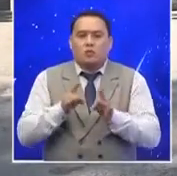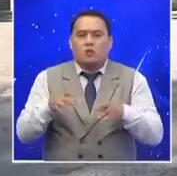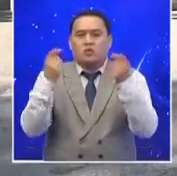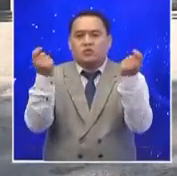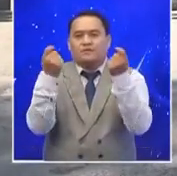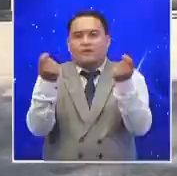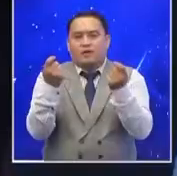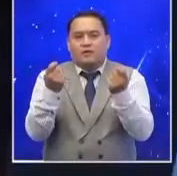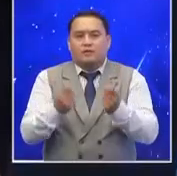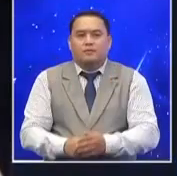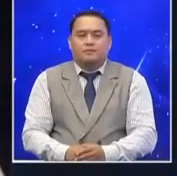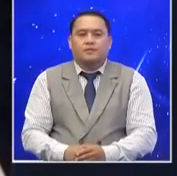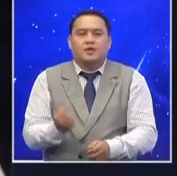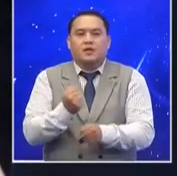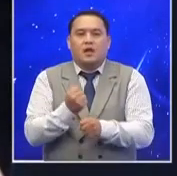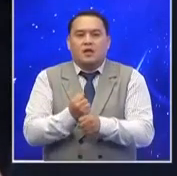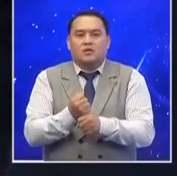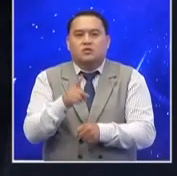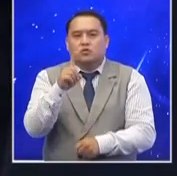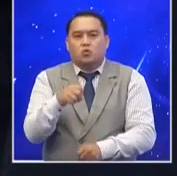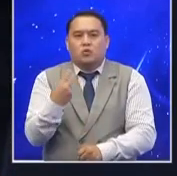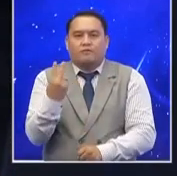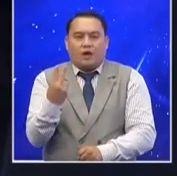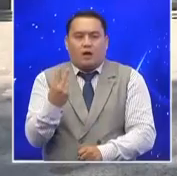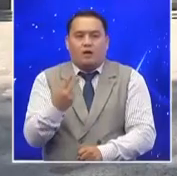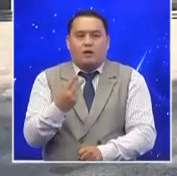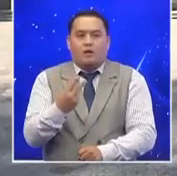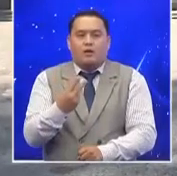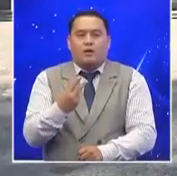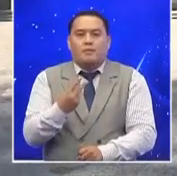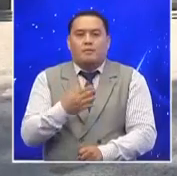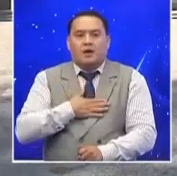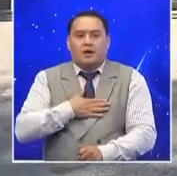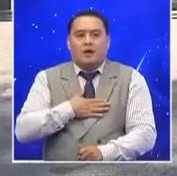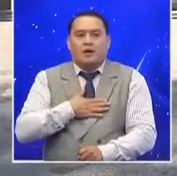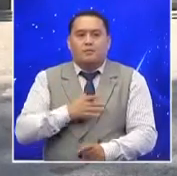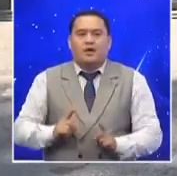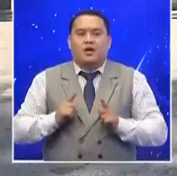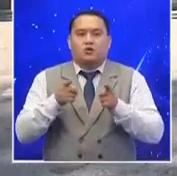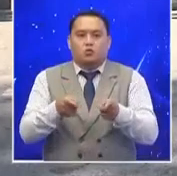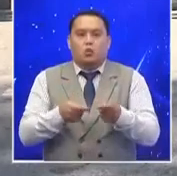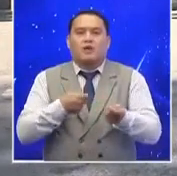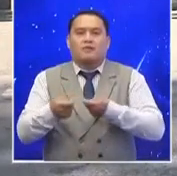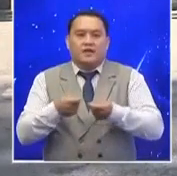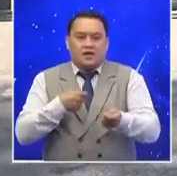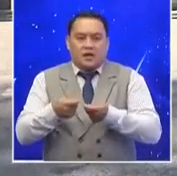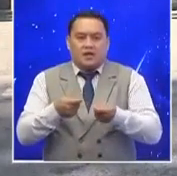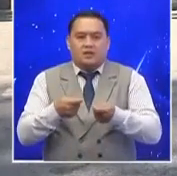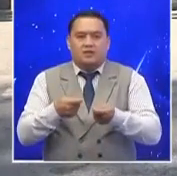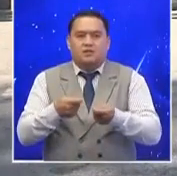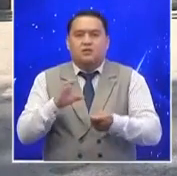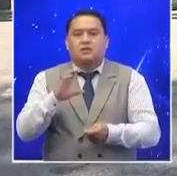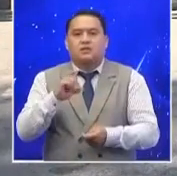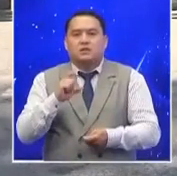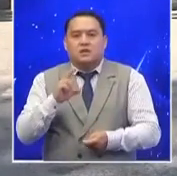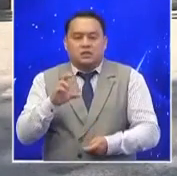такие мероприятия. Делается вызов 102, а потом материалы, отрабатываемые материалы поступают нам в управление, управление СС. И